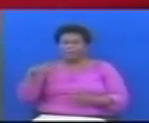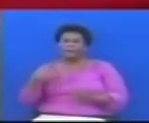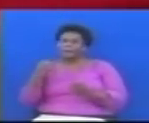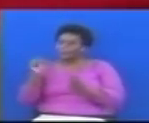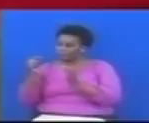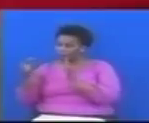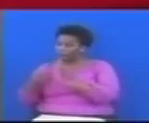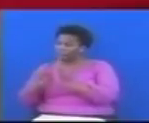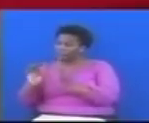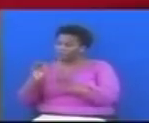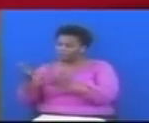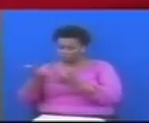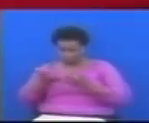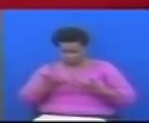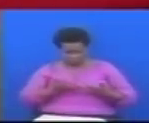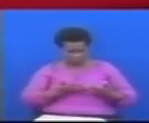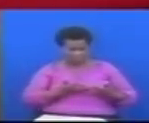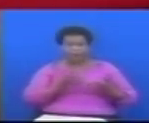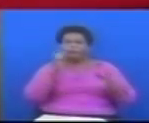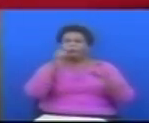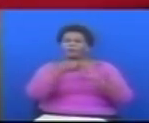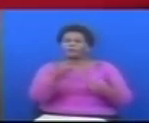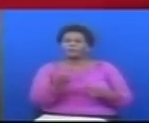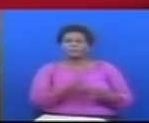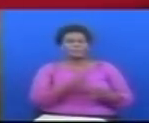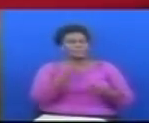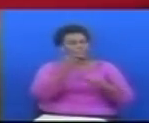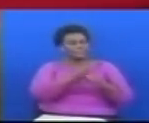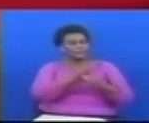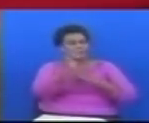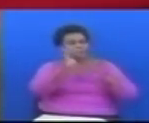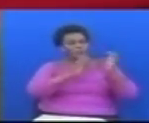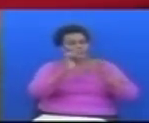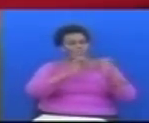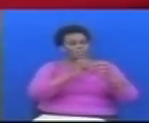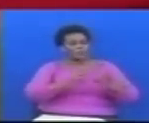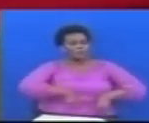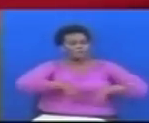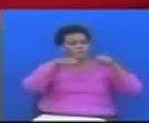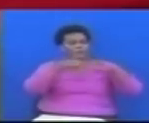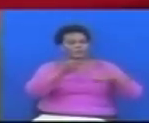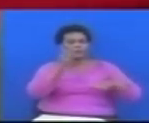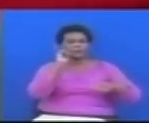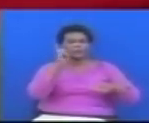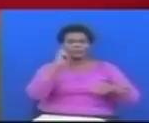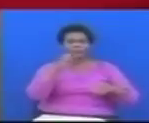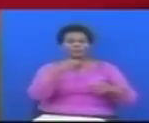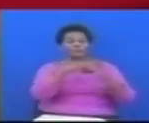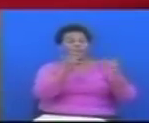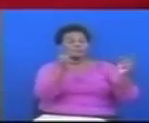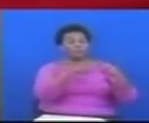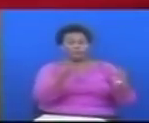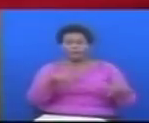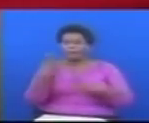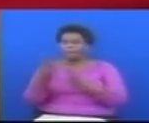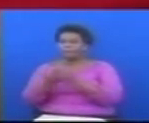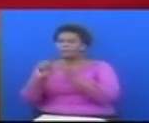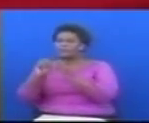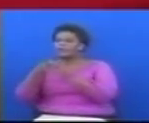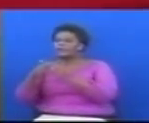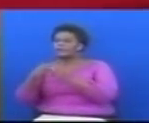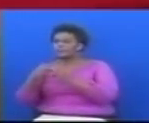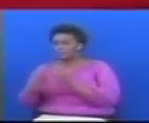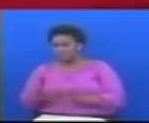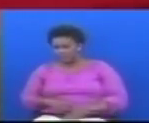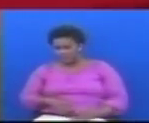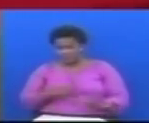nilichukue ili niwasiliane na manager wa TANESCO wa mkoa wa Kigoma pamoja na mkandarasi kwa